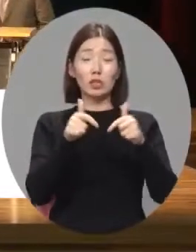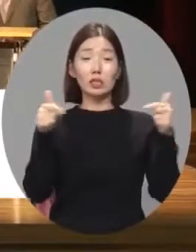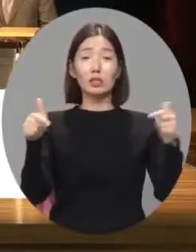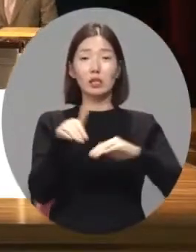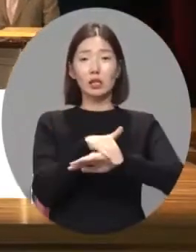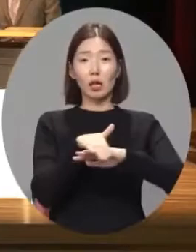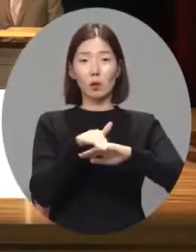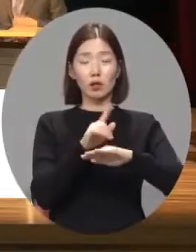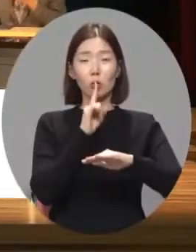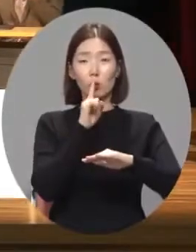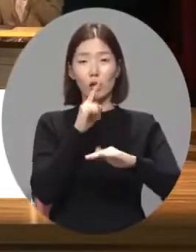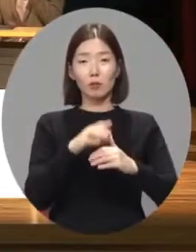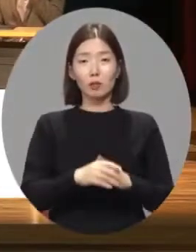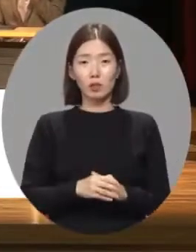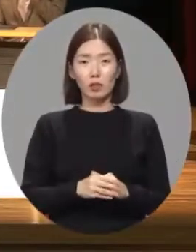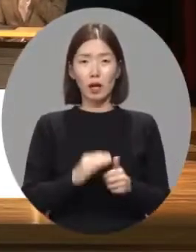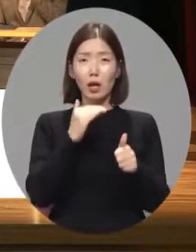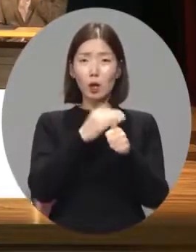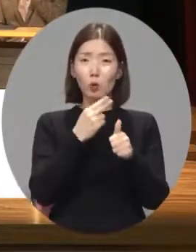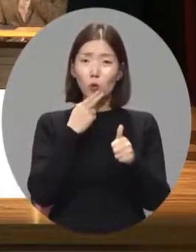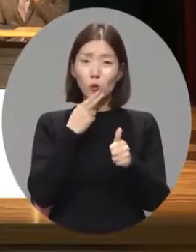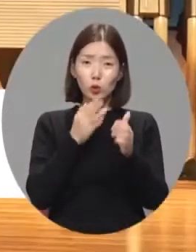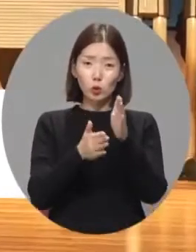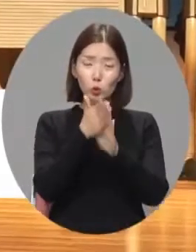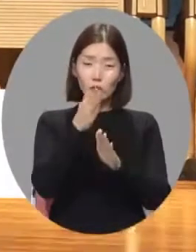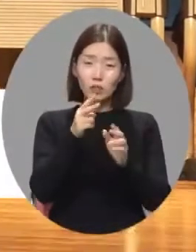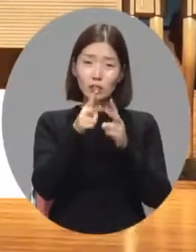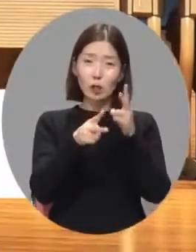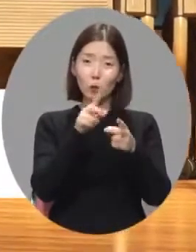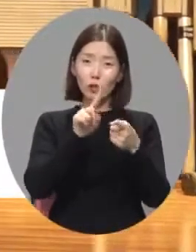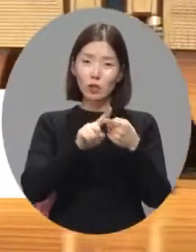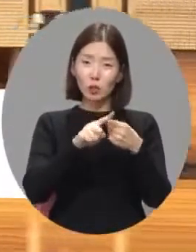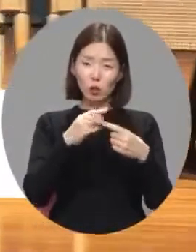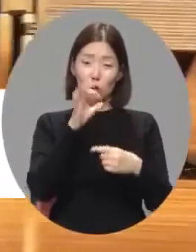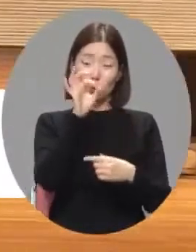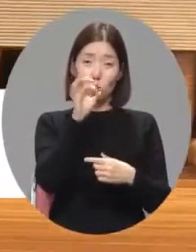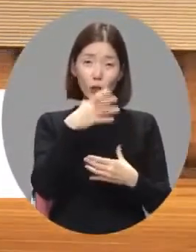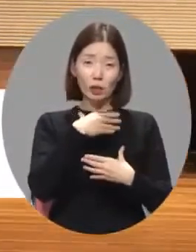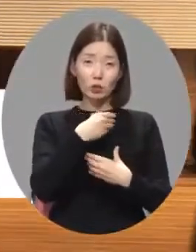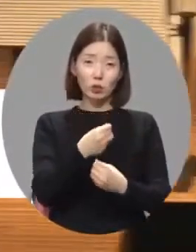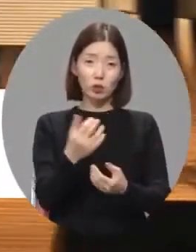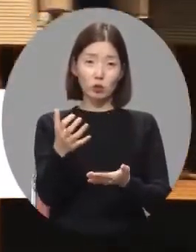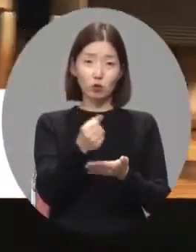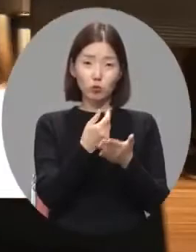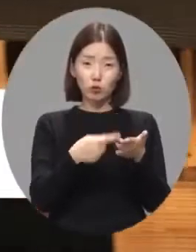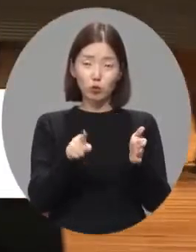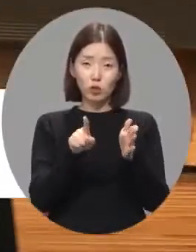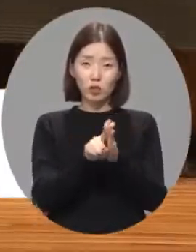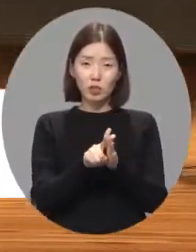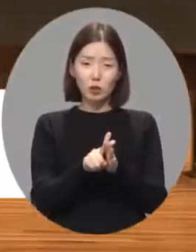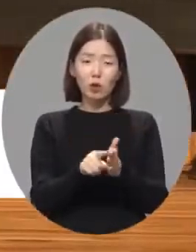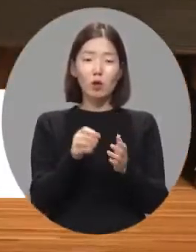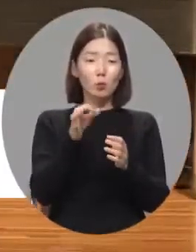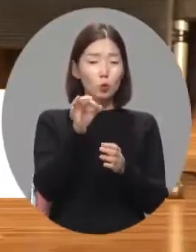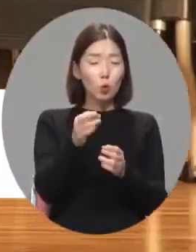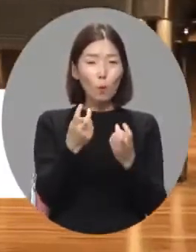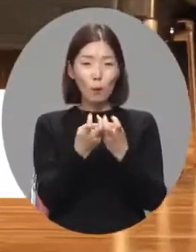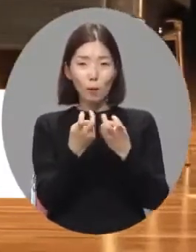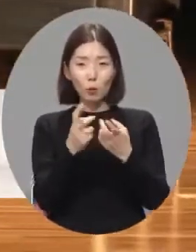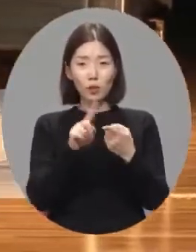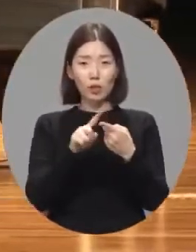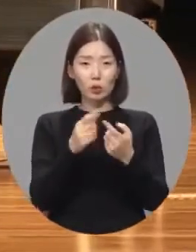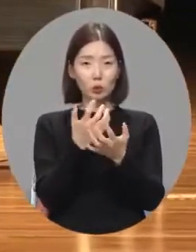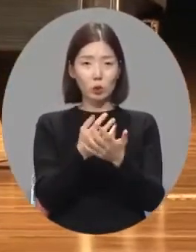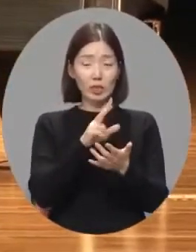밝혔습니다 또 해고 없는 도시 사업에 필요한 재원을 안정적으로 확보하기 위하여 알 조만간 기금조성 조례안을